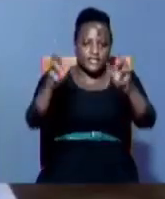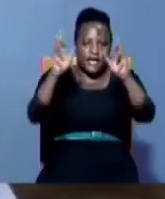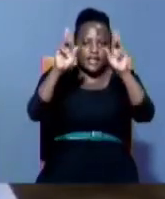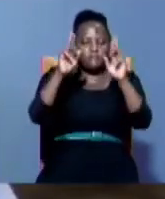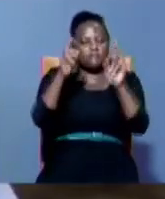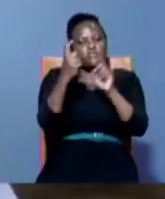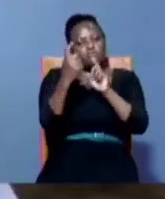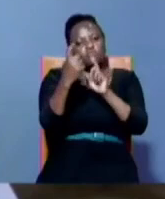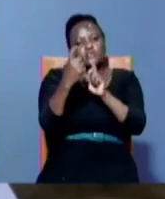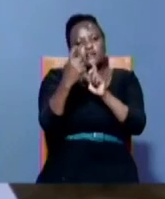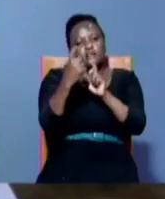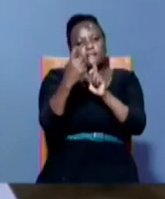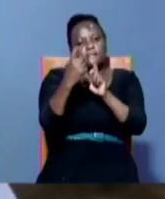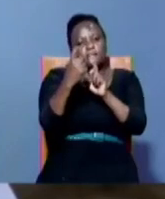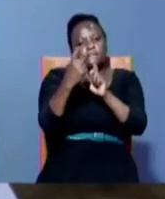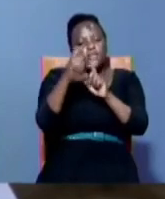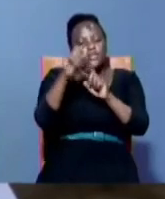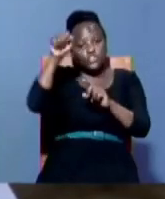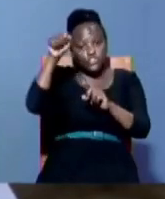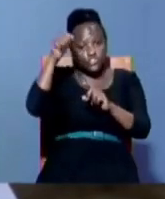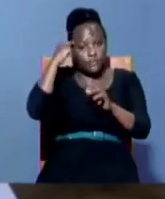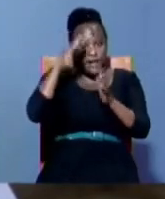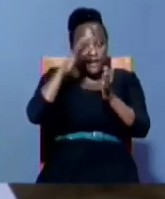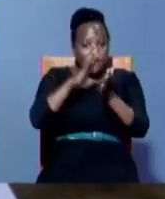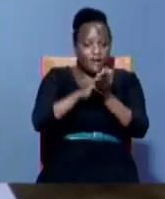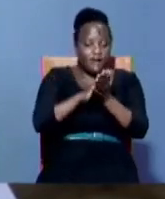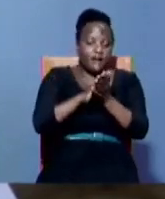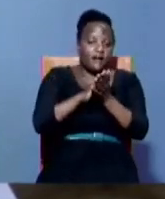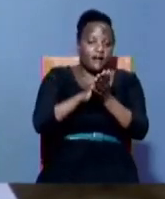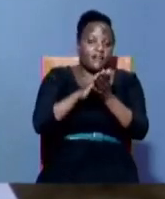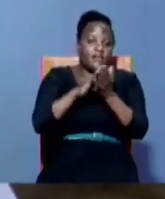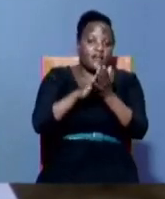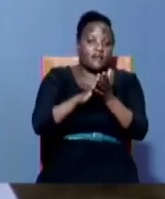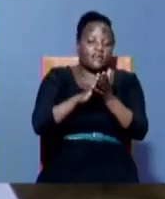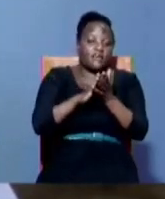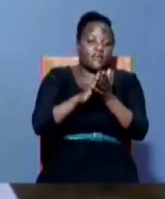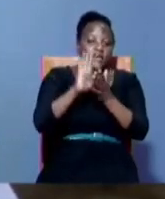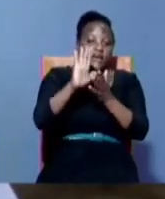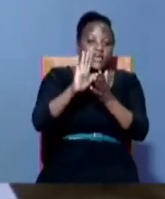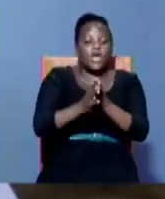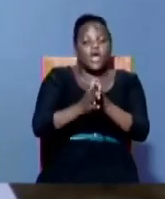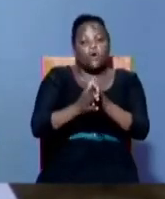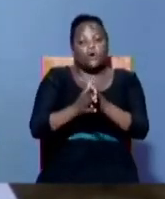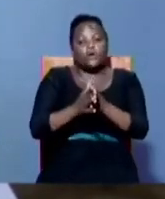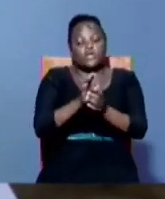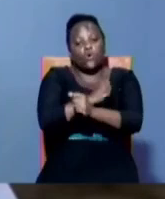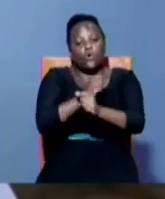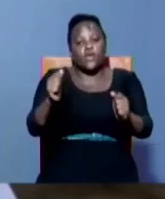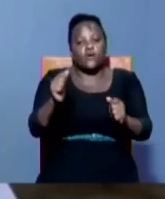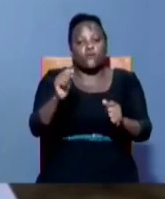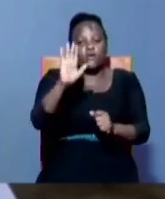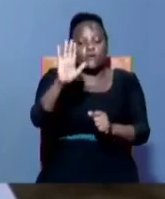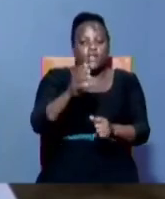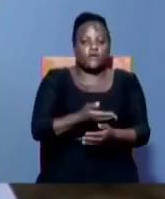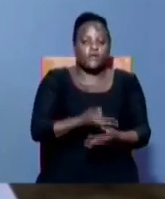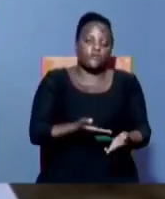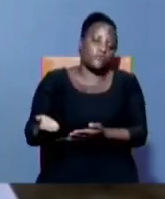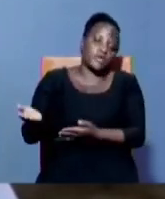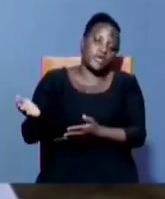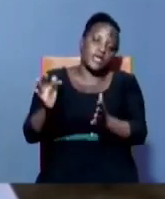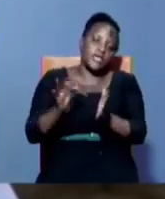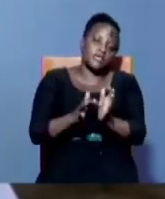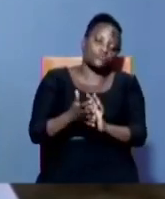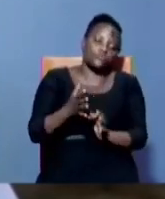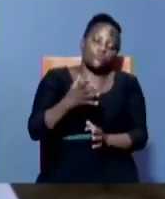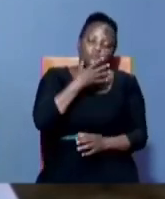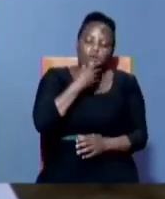pale. Hii ndiyo maana yake. Watakaokolewa ni wale waliopokea Yesu Kristo kuwa Bwana